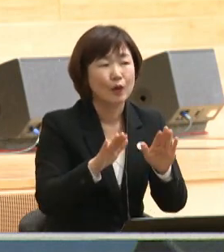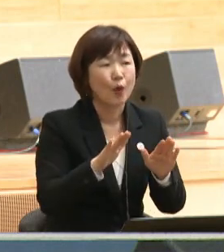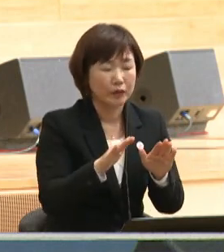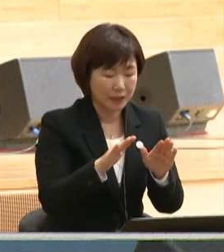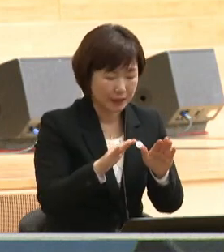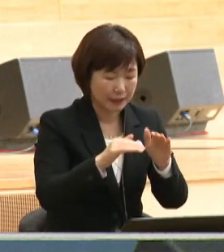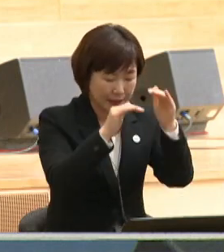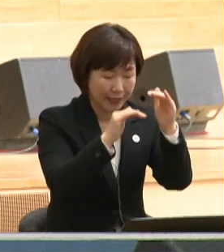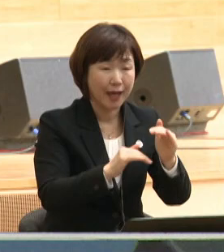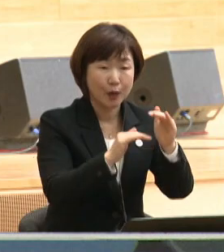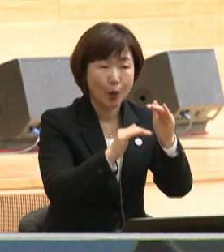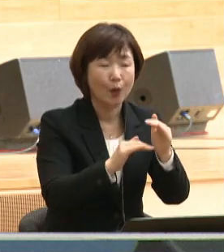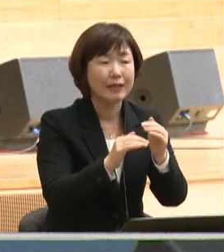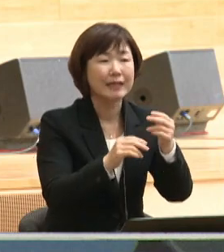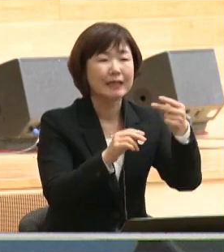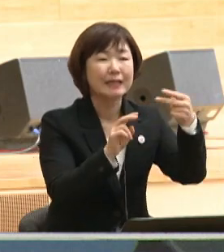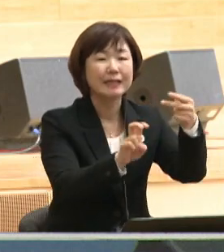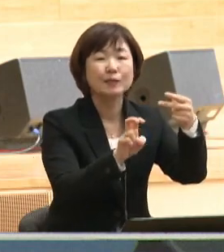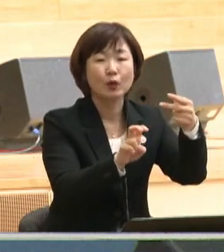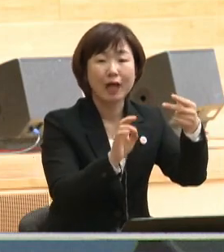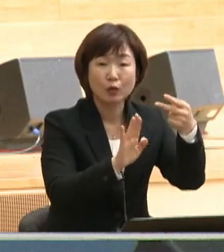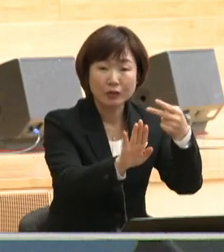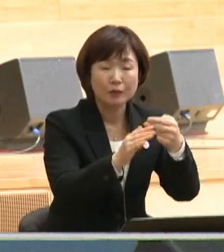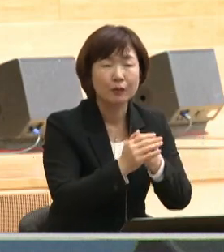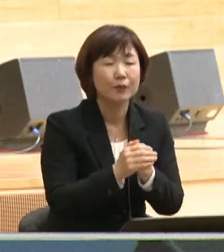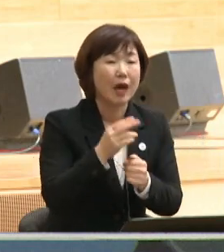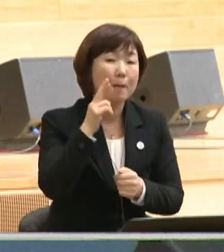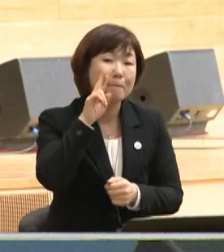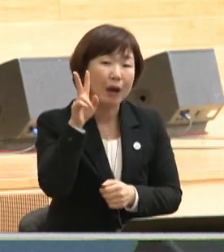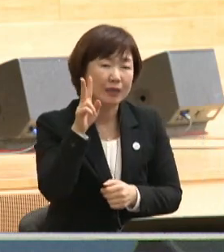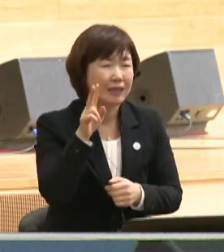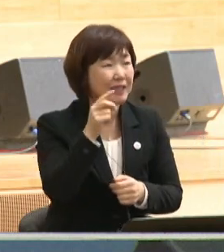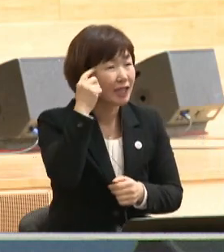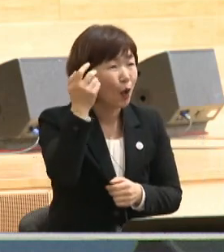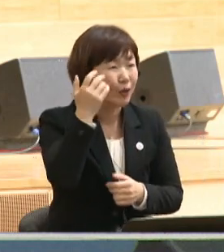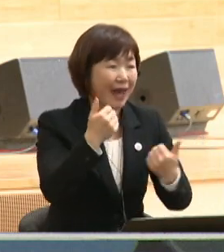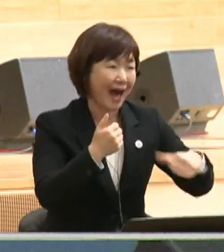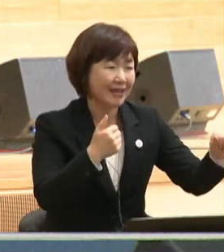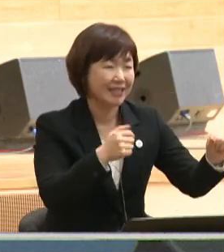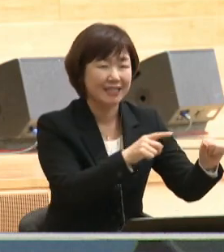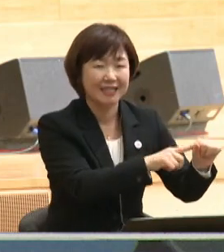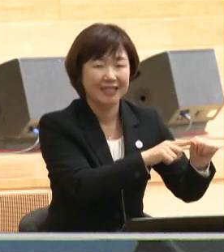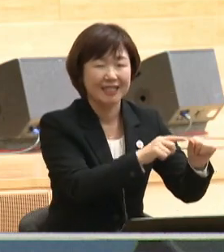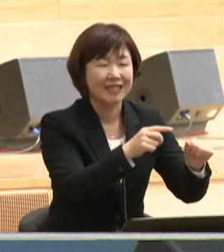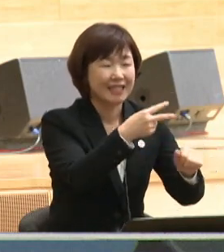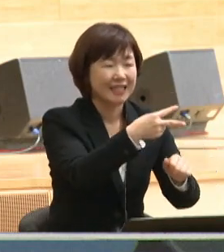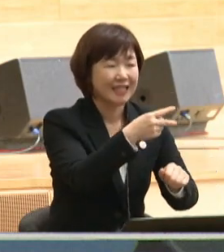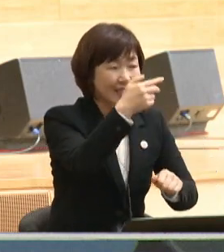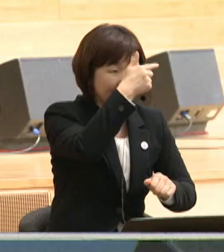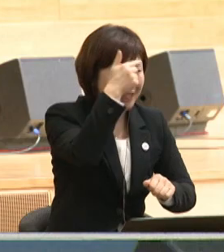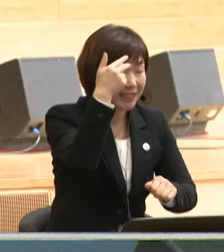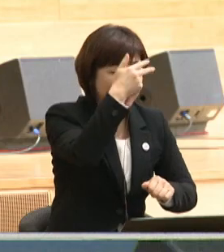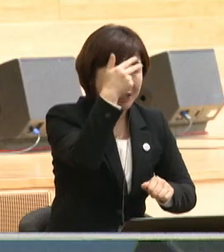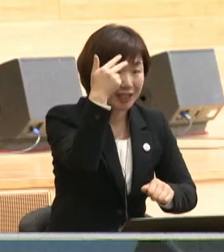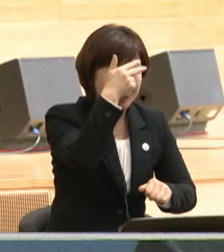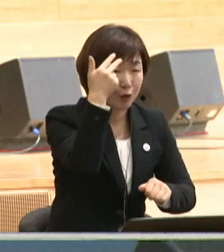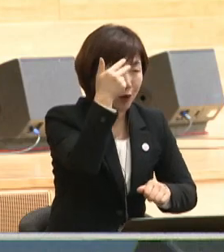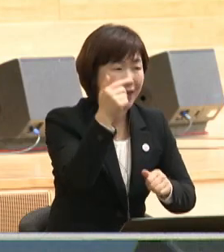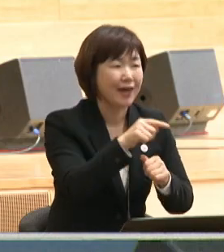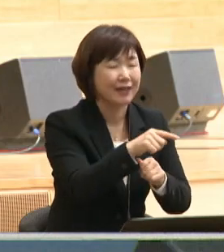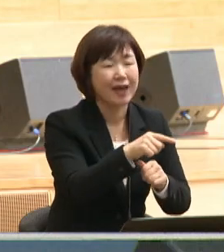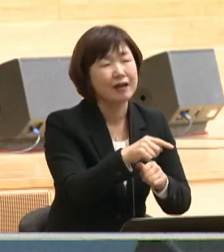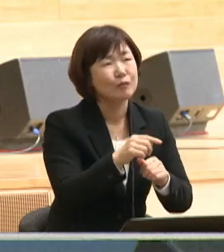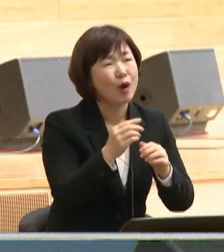본문인 디모데후서는요 바울이 영적 아들 디모데에게 쓴 편지입니다 로마 감옥에서 곧 죽을 것을